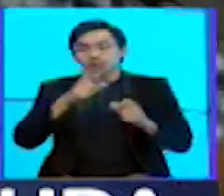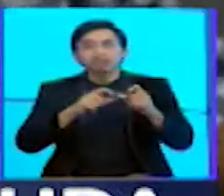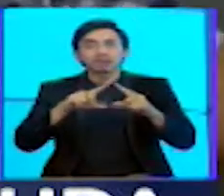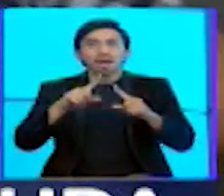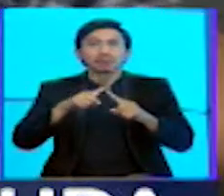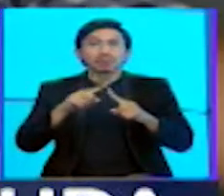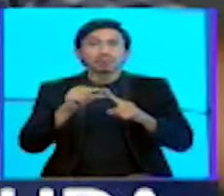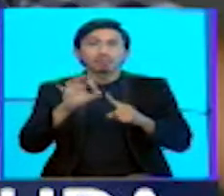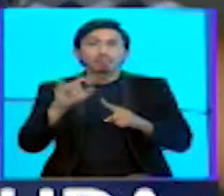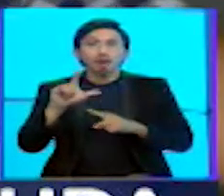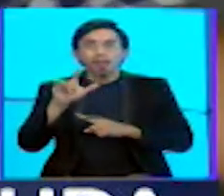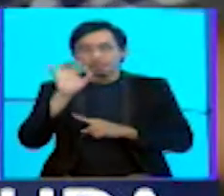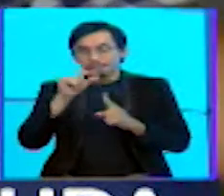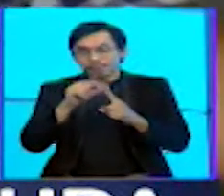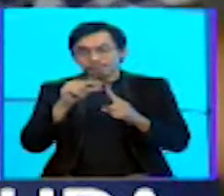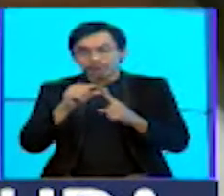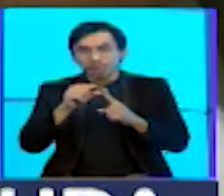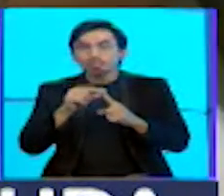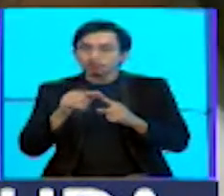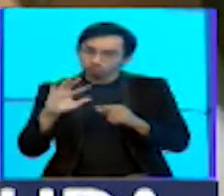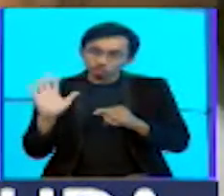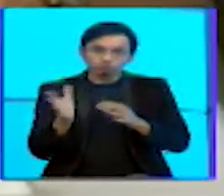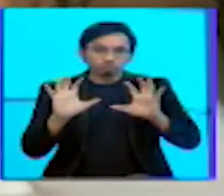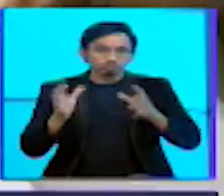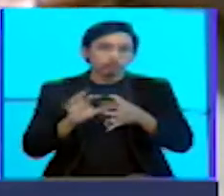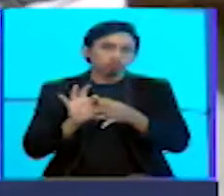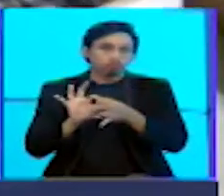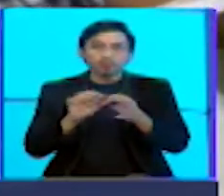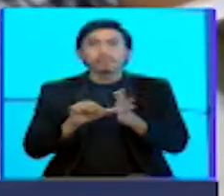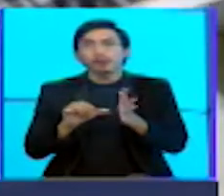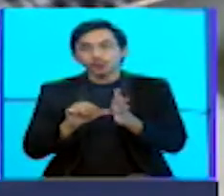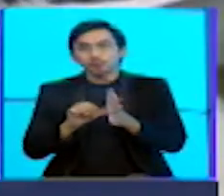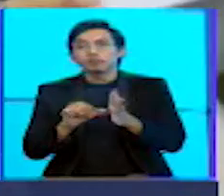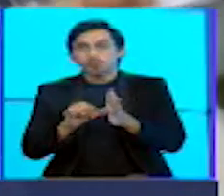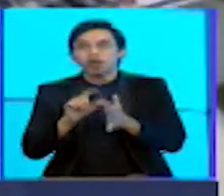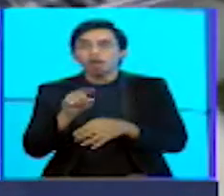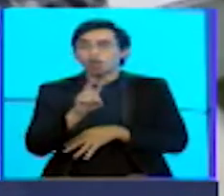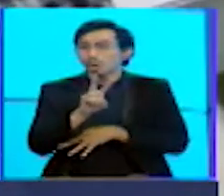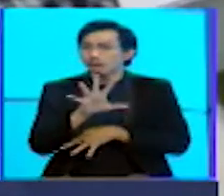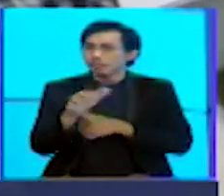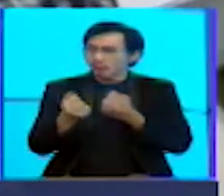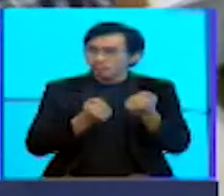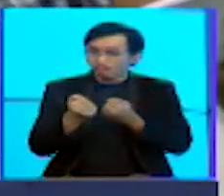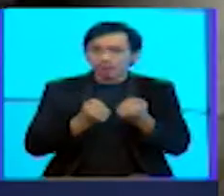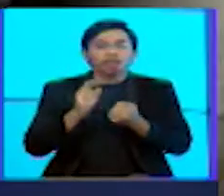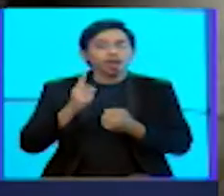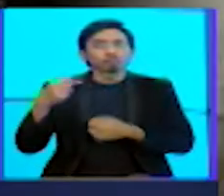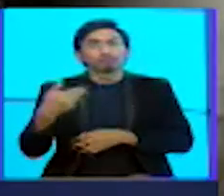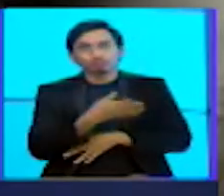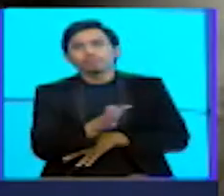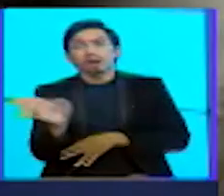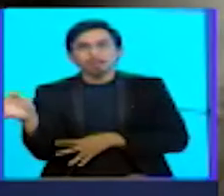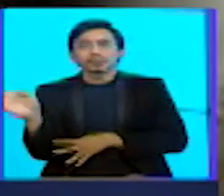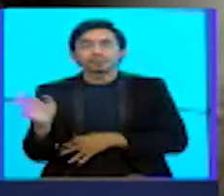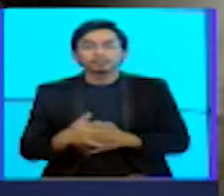petugas gabungan mengatakan bahwa hingga pada siang hari ini sudah ada 25 kendaraan pribadi yang diputar balikan ke arah